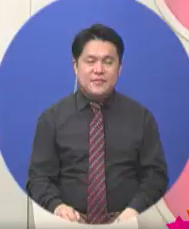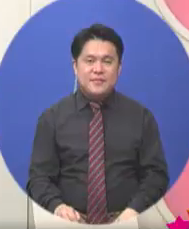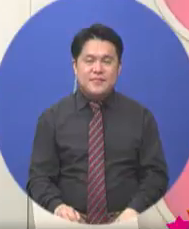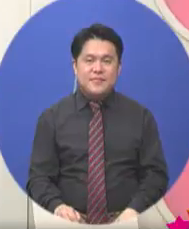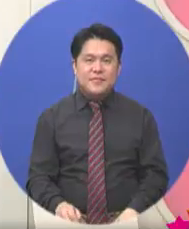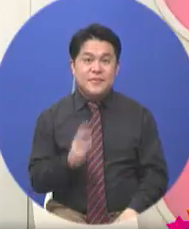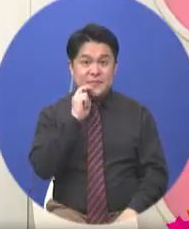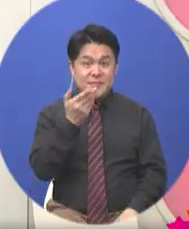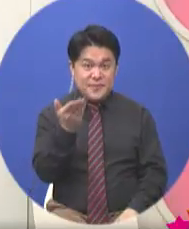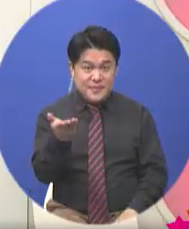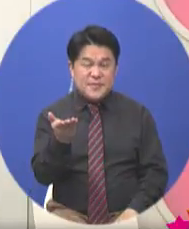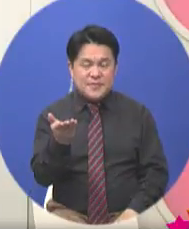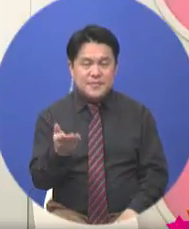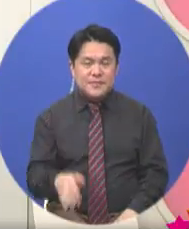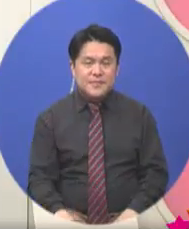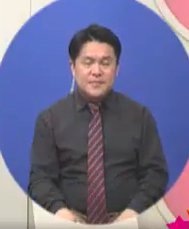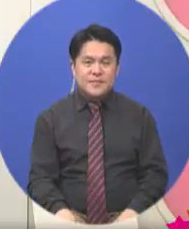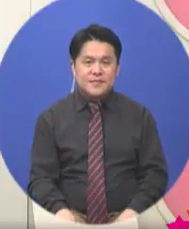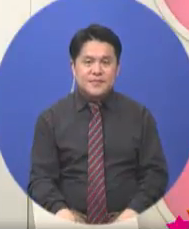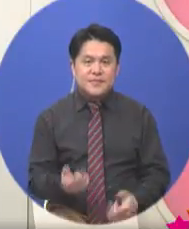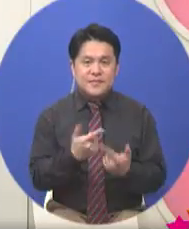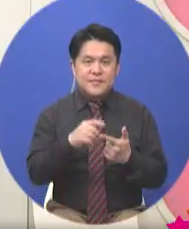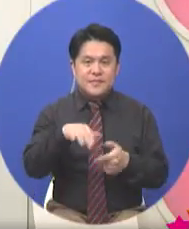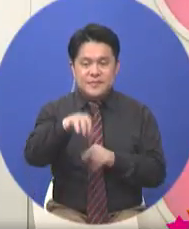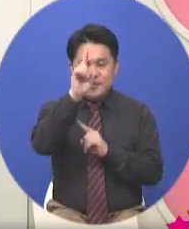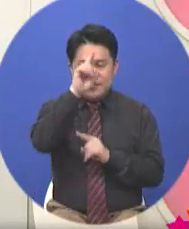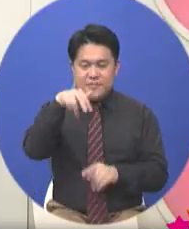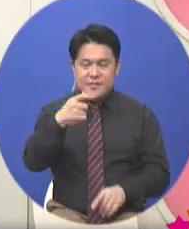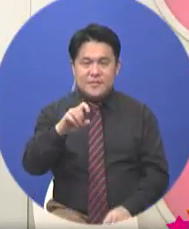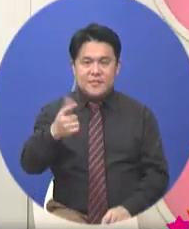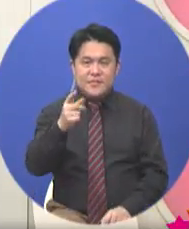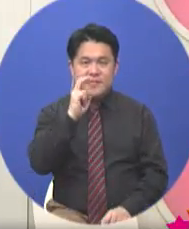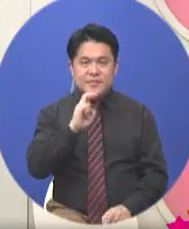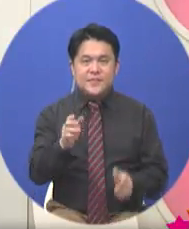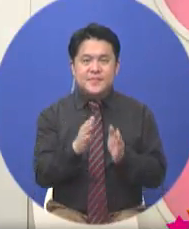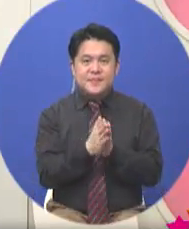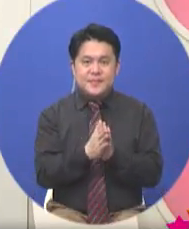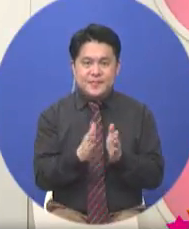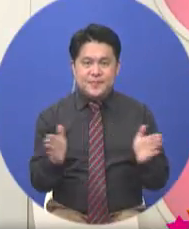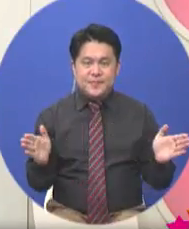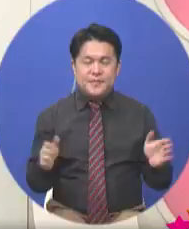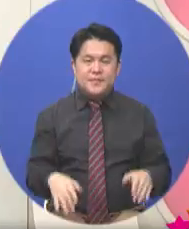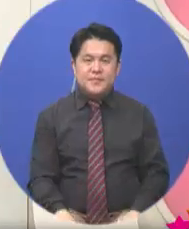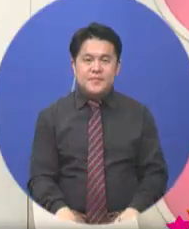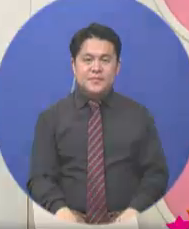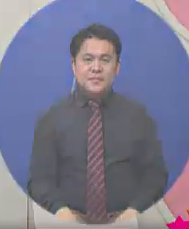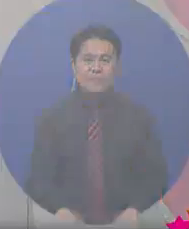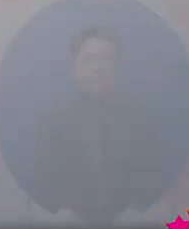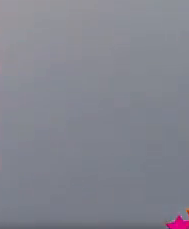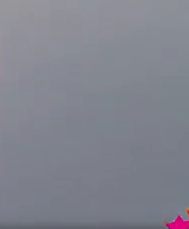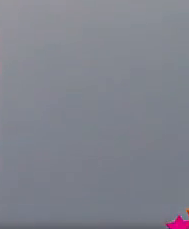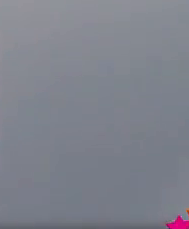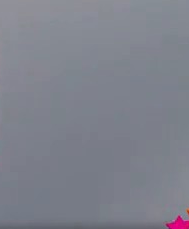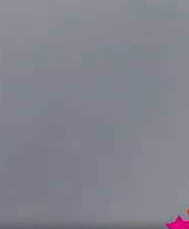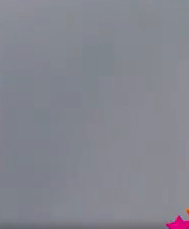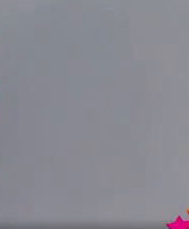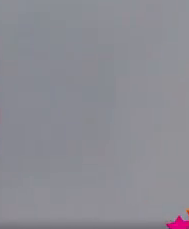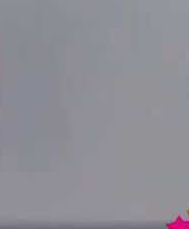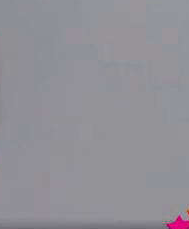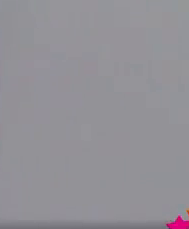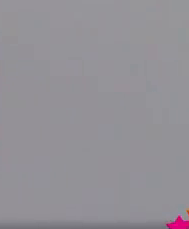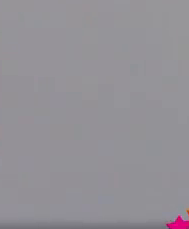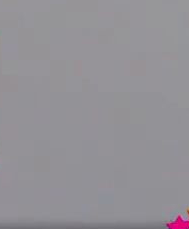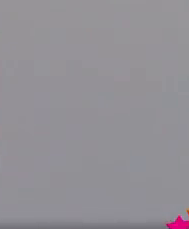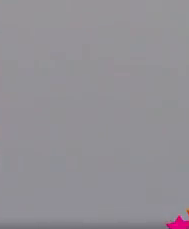없는 주막 음악 드릴게요. 부산에서 이정원님이 부릅니다. 번지 없는 주막.